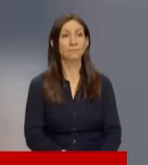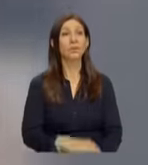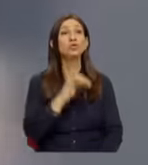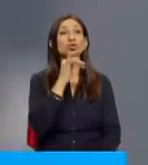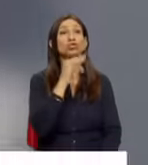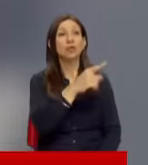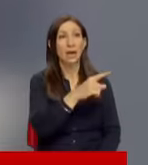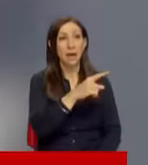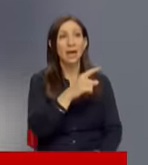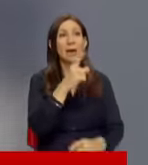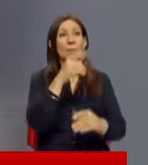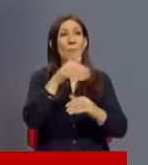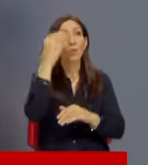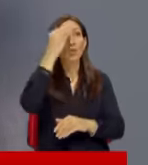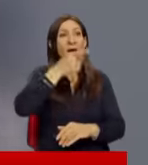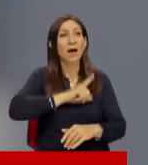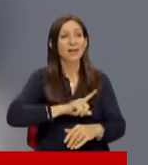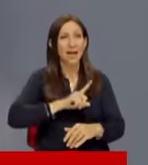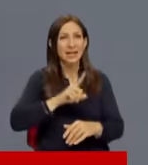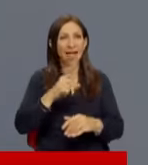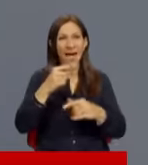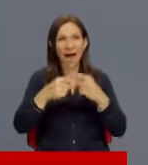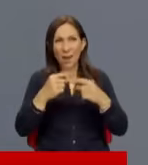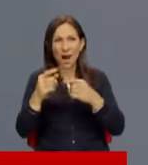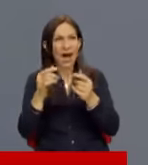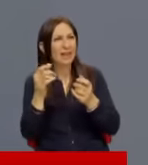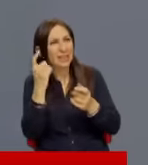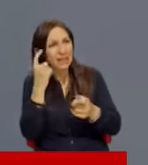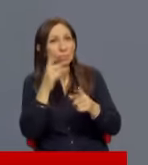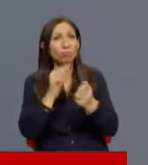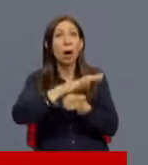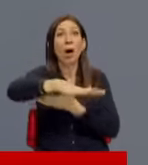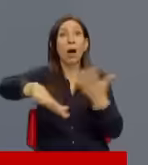Düzce'de Kiremit Ocağı Mahallesi muhtar adaylarının yakınları arasında kavga vardı.